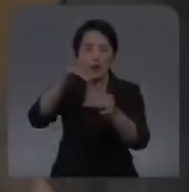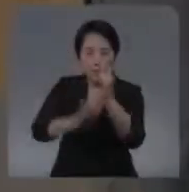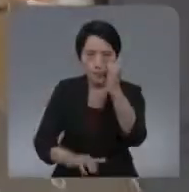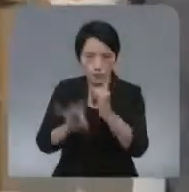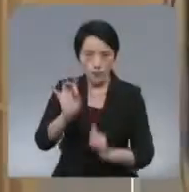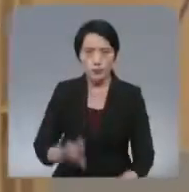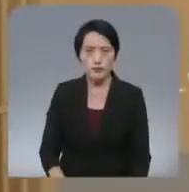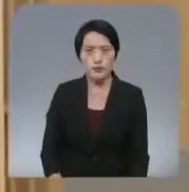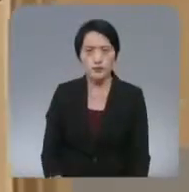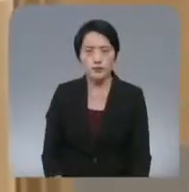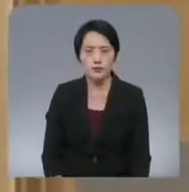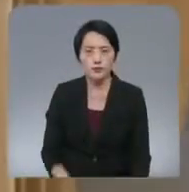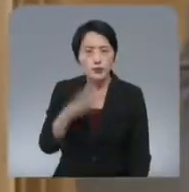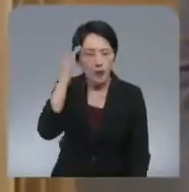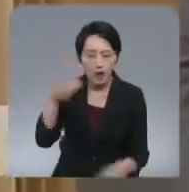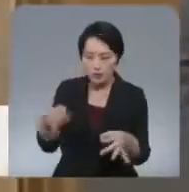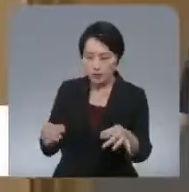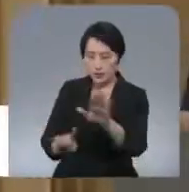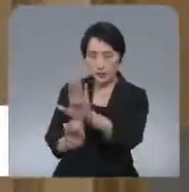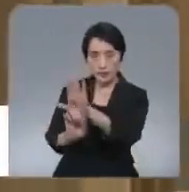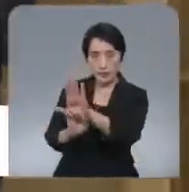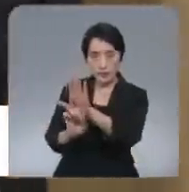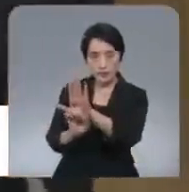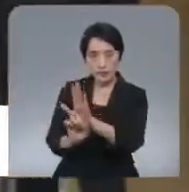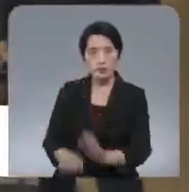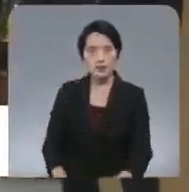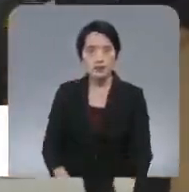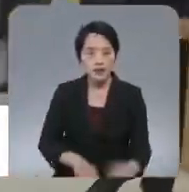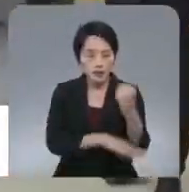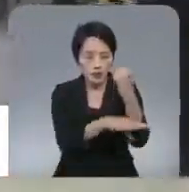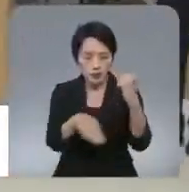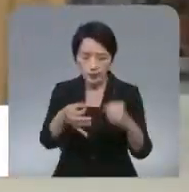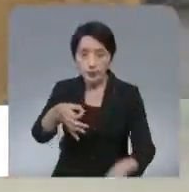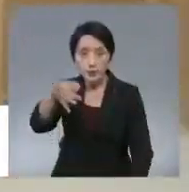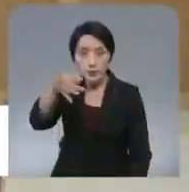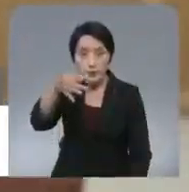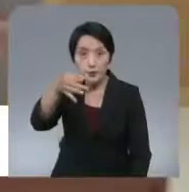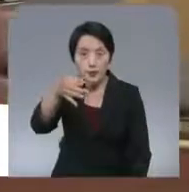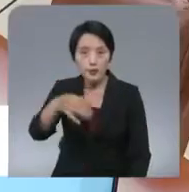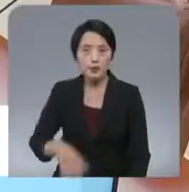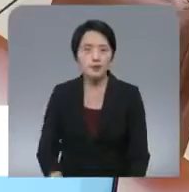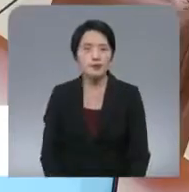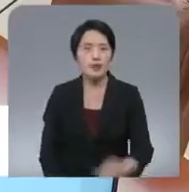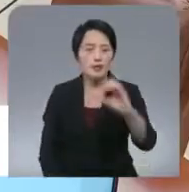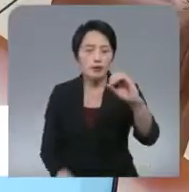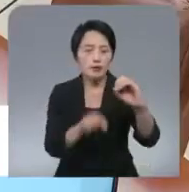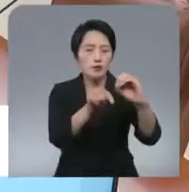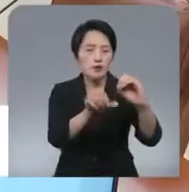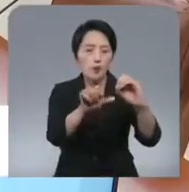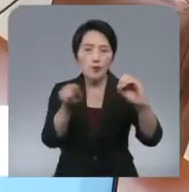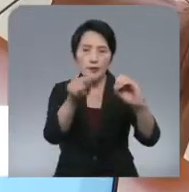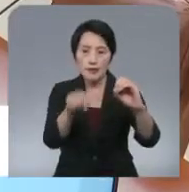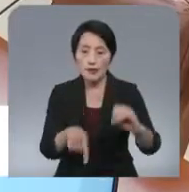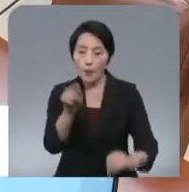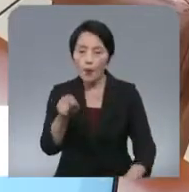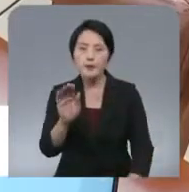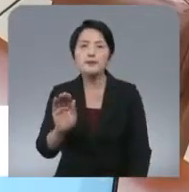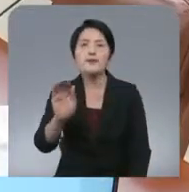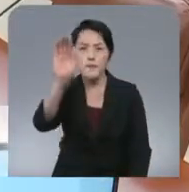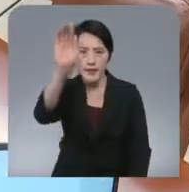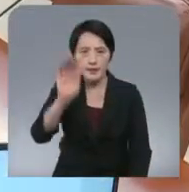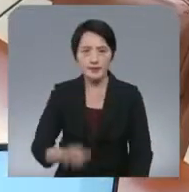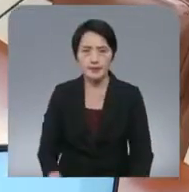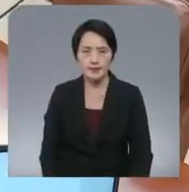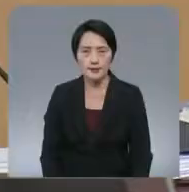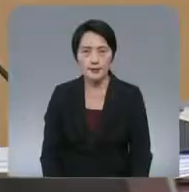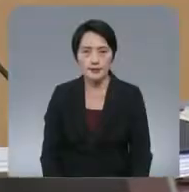về phía ban chứng xuất tiền tệ thuộc ngân hàng Trung ương Hàn Quốc bioca ngày 13 tháng 7 đã mở cuộc họp thường lệ quyết định nâng